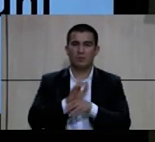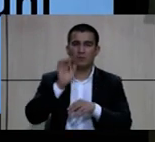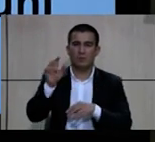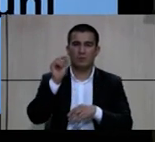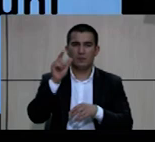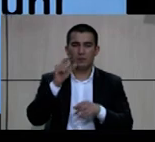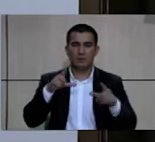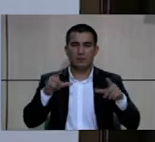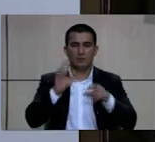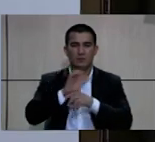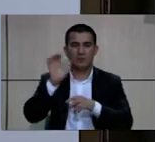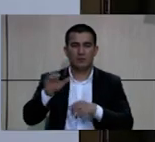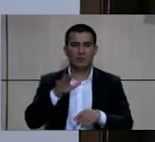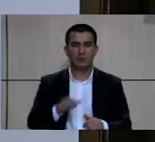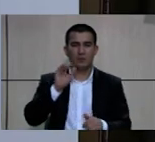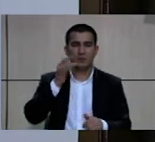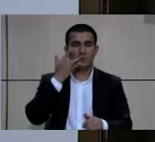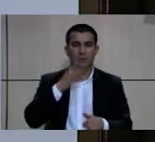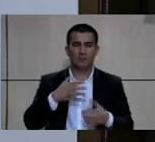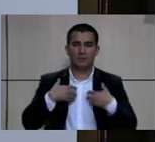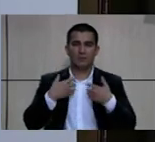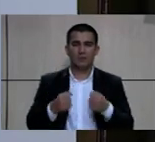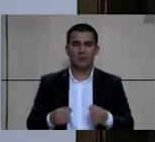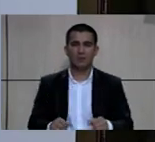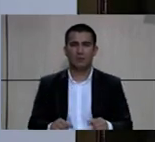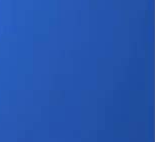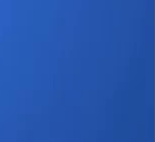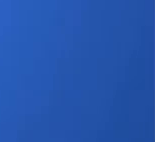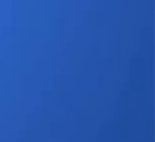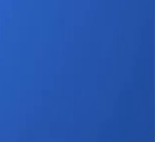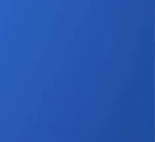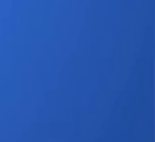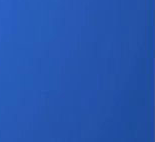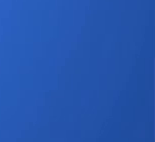jo'nating. Xayr, salomat bo'ling.